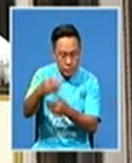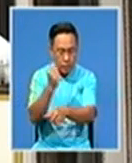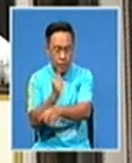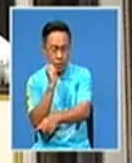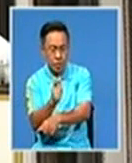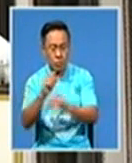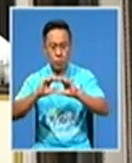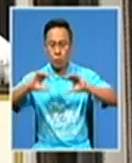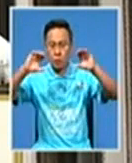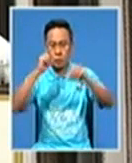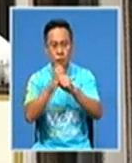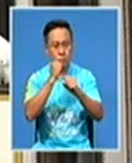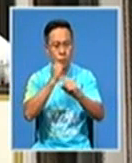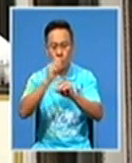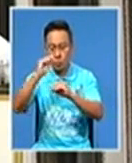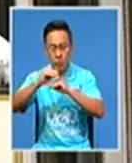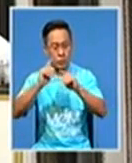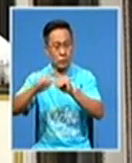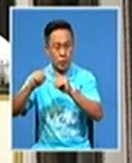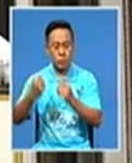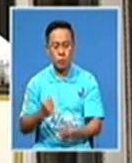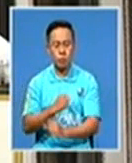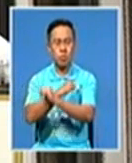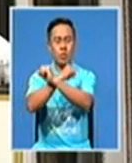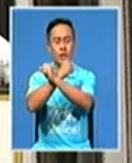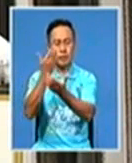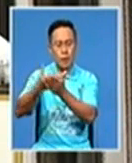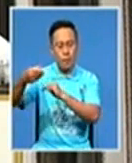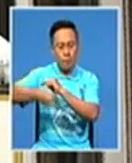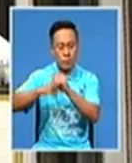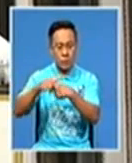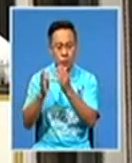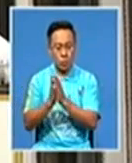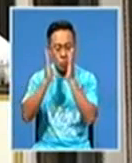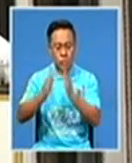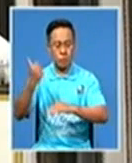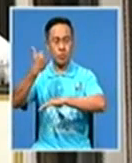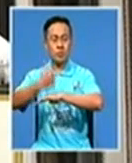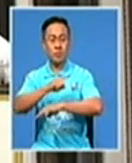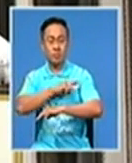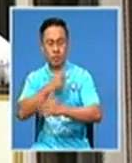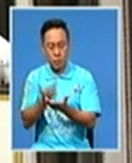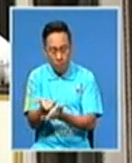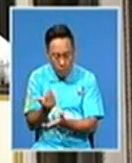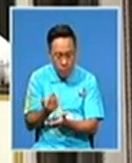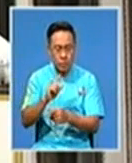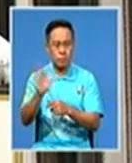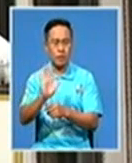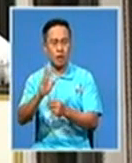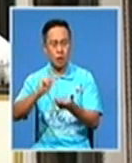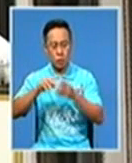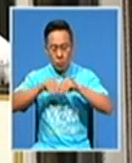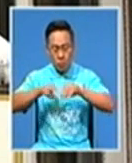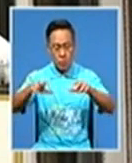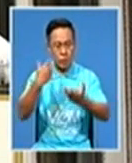ครัฐลดช่องทางการหาประโยชน์จากผู้มีอำนาจและเพิ่มประสิทธิภาพในการกำกับดูแลรวมทั้งให้มีการเปิดเผ